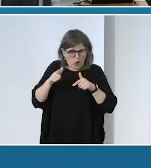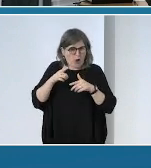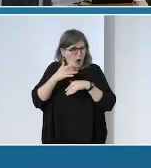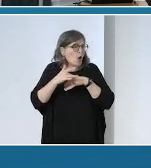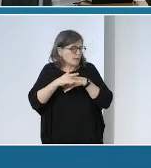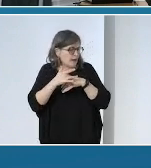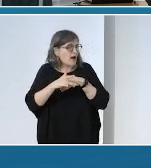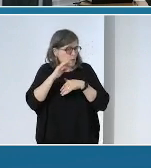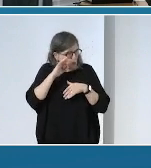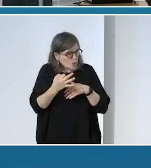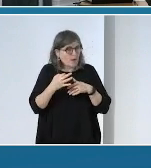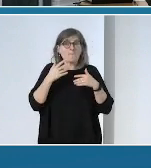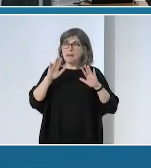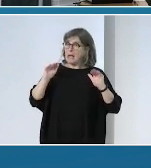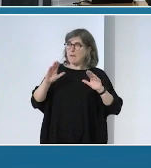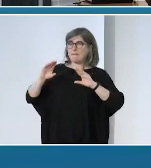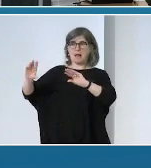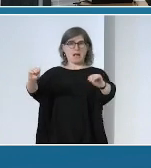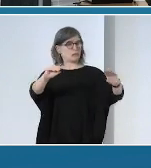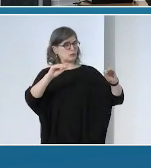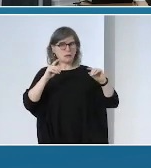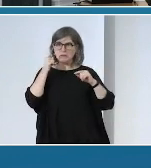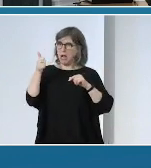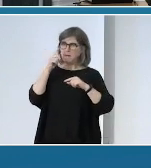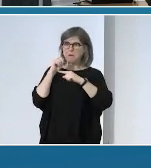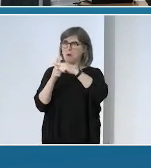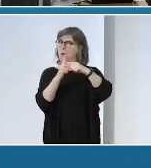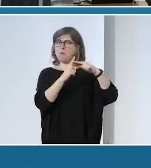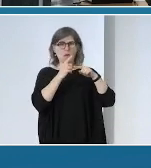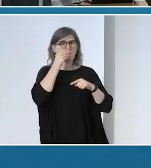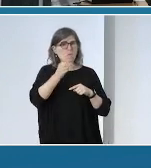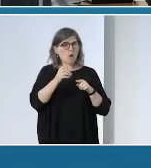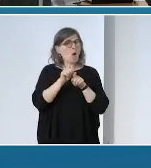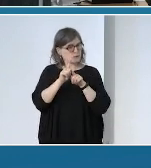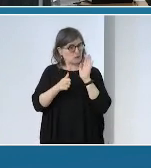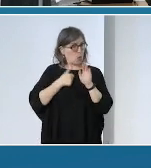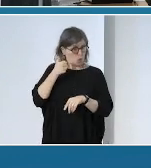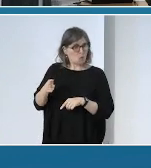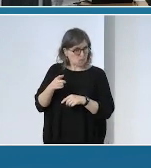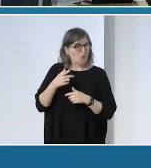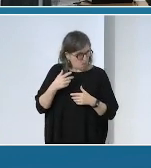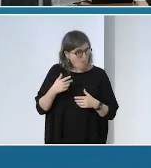très orientée dans l'espace et qu'elle a une autonomie qui est assez remarquable.